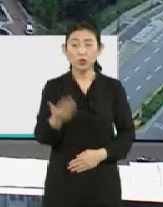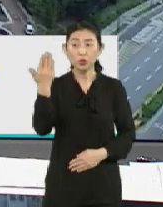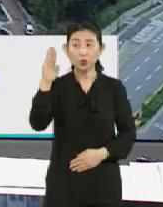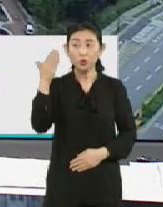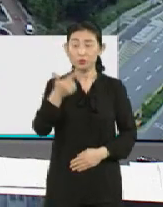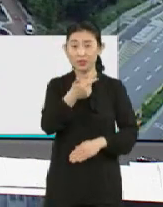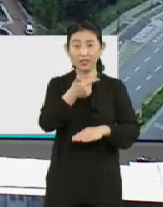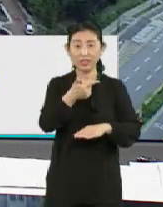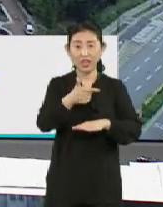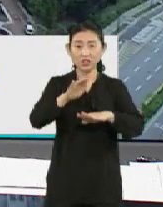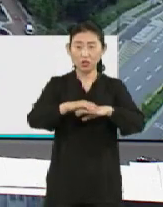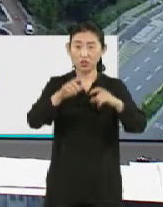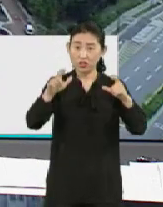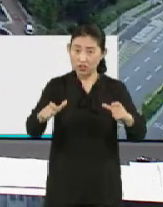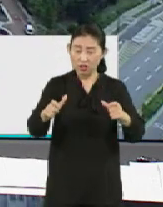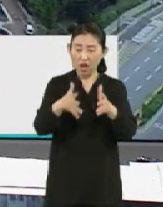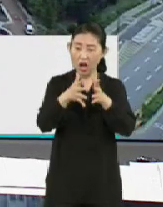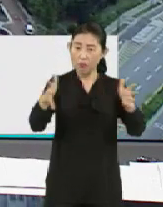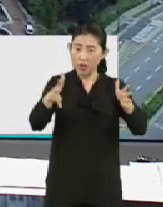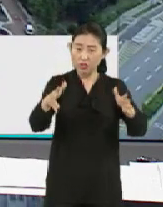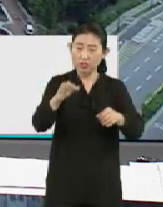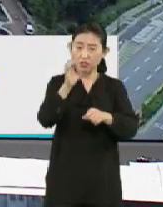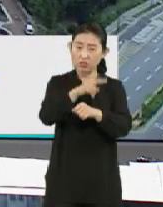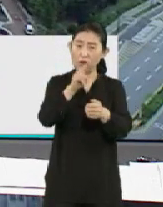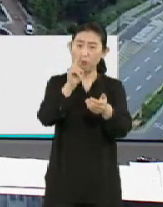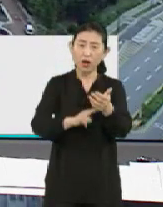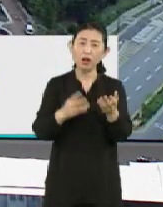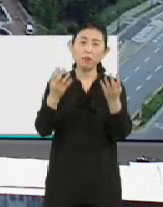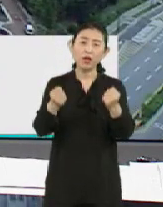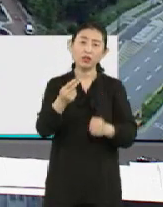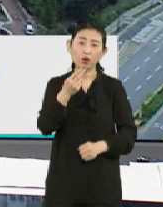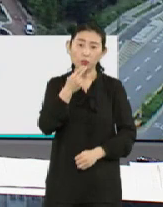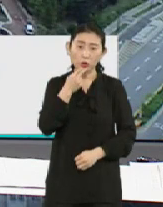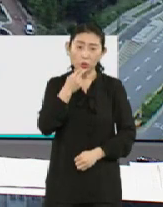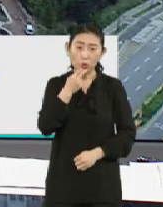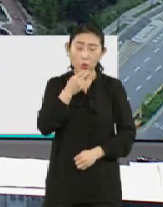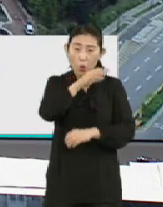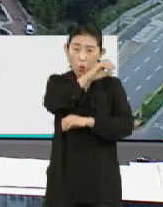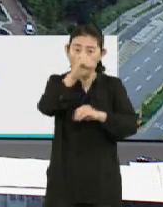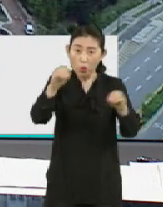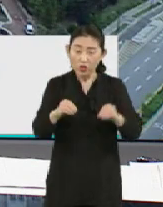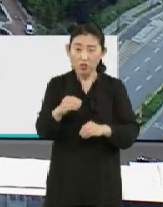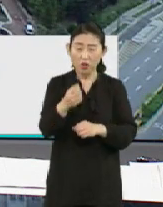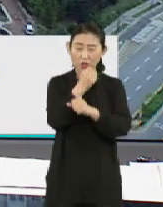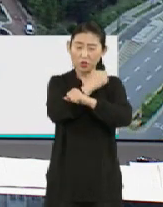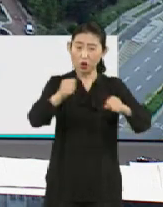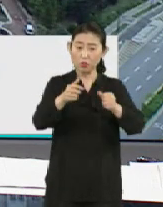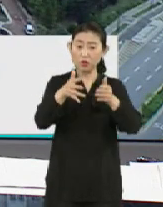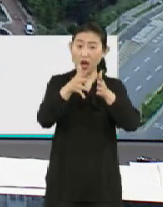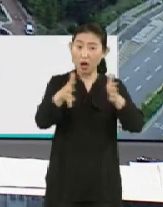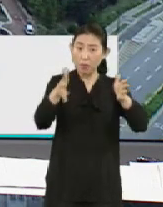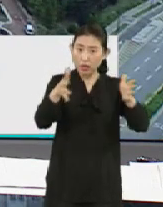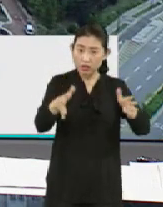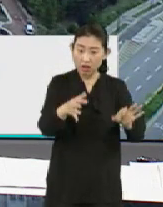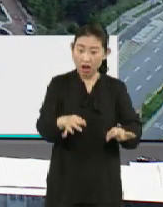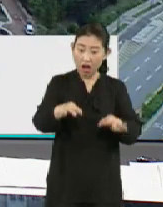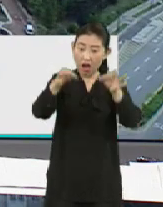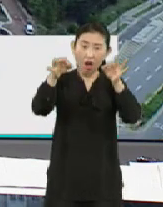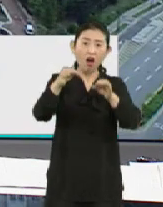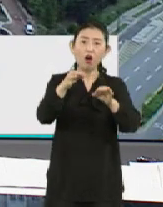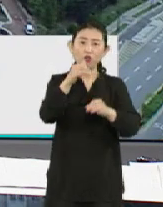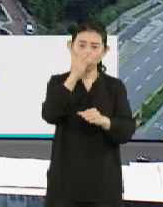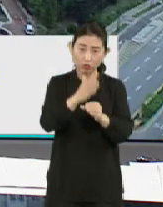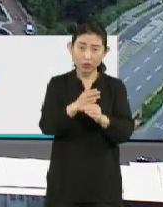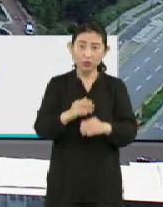최근 대전의 아파트 거래량이 바닥세를 보이는 가운데 일부 대형 아파트를 중심으로 신고가 사례가 나타나고